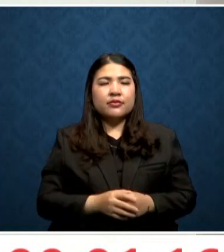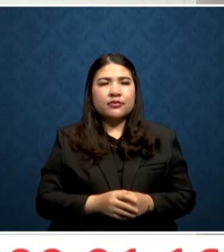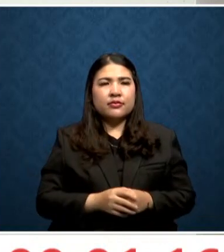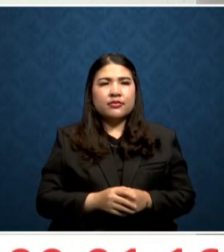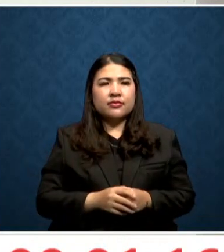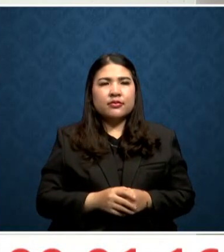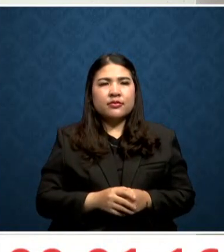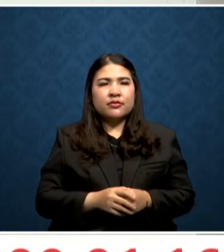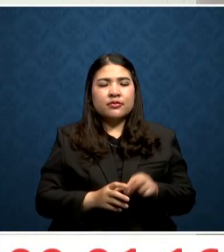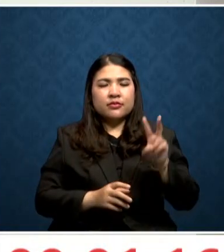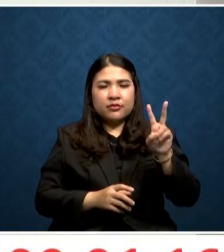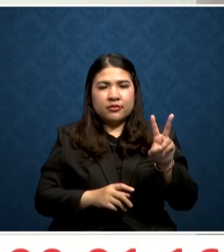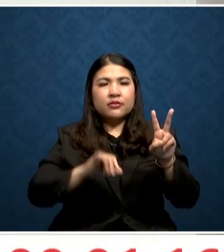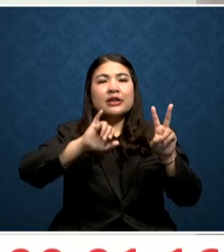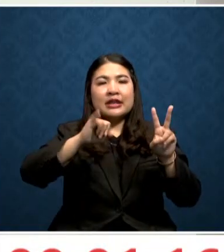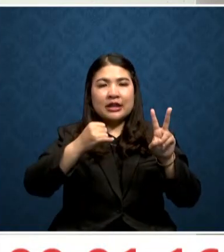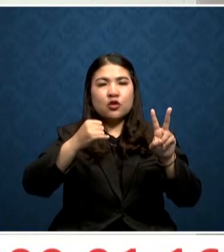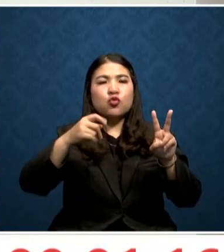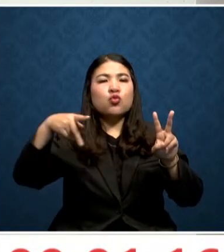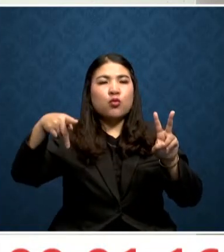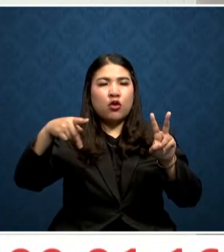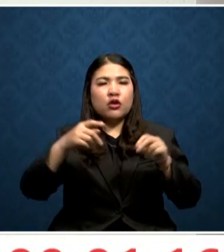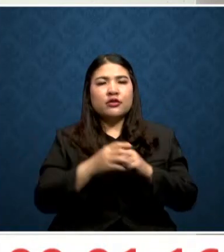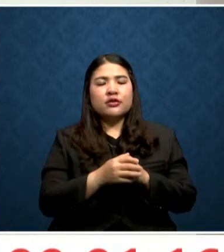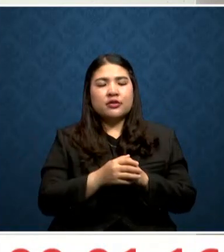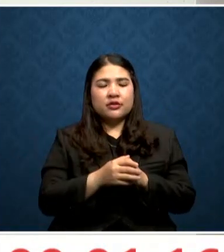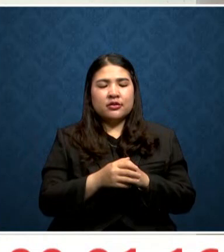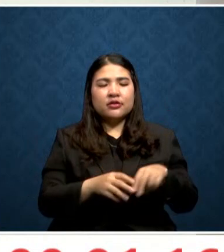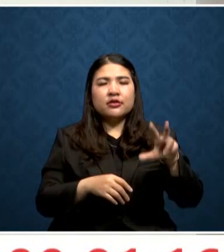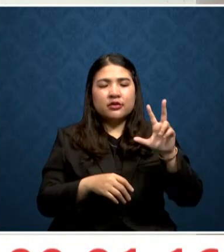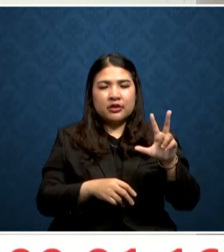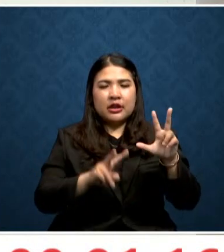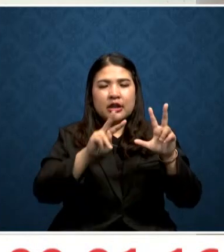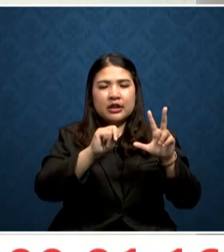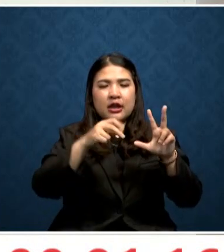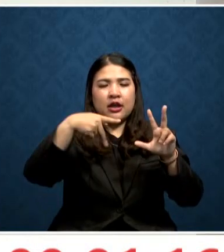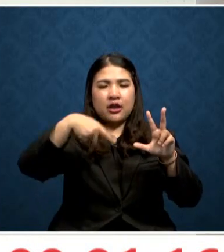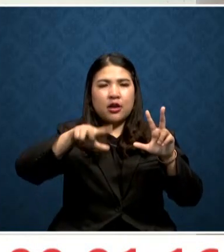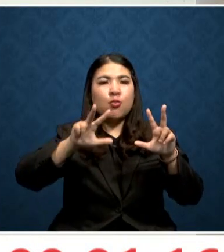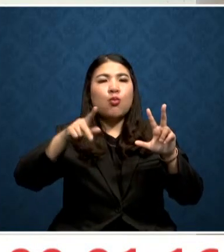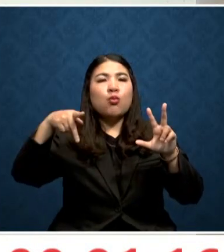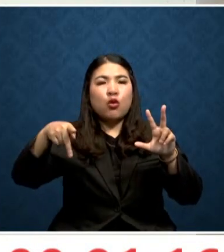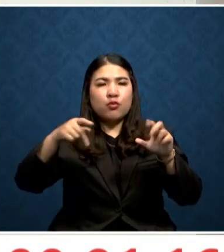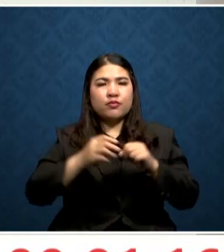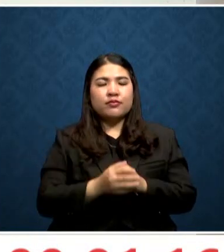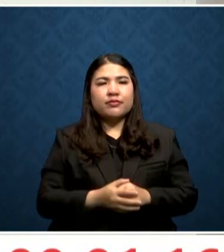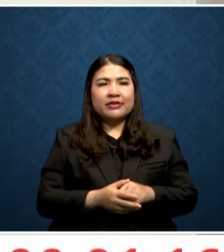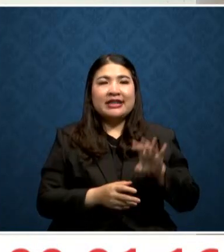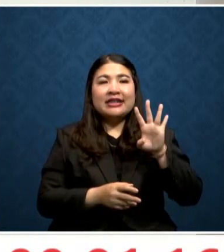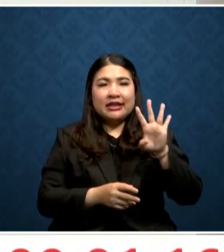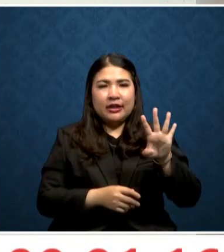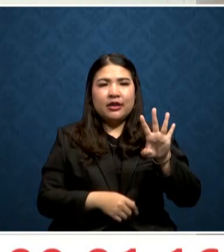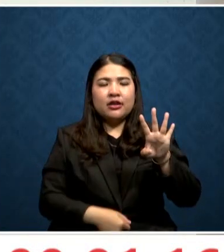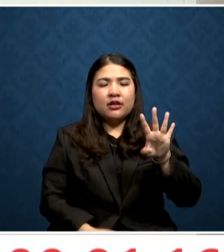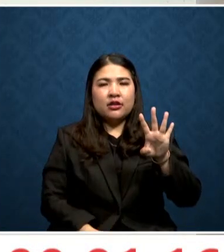2. นายจตุพรเรียงเงิน 3. นายณภพลายวิเศษกุล 4.